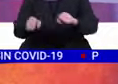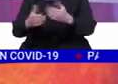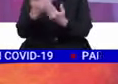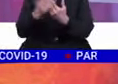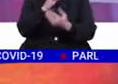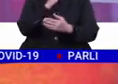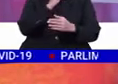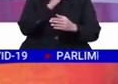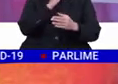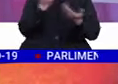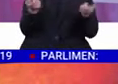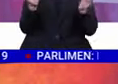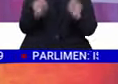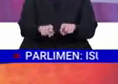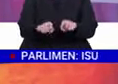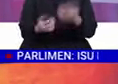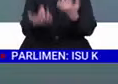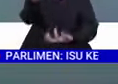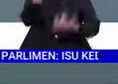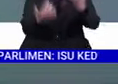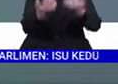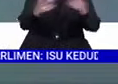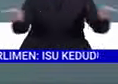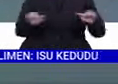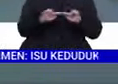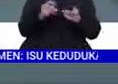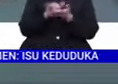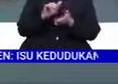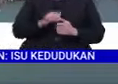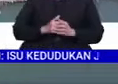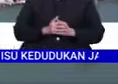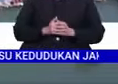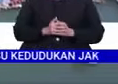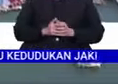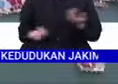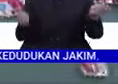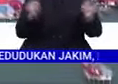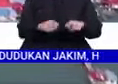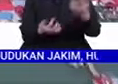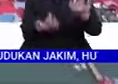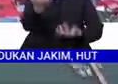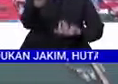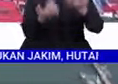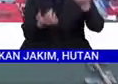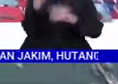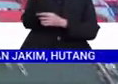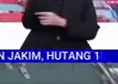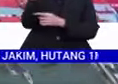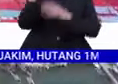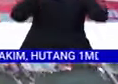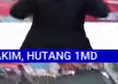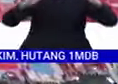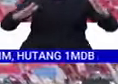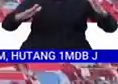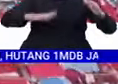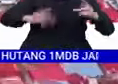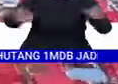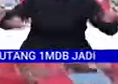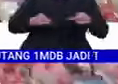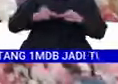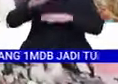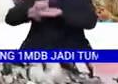kebakaran di kawasan berkenaan Hai mengulas kejadian kebakaran yang membabitkan 17 buah rumah disitu